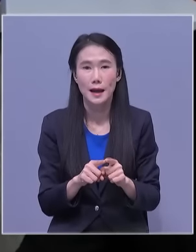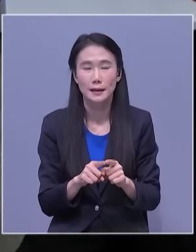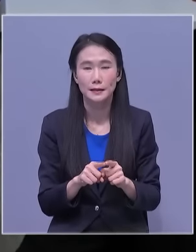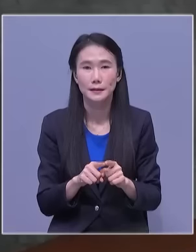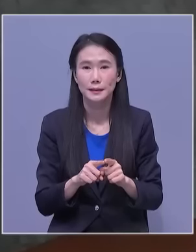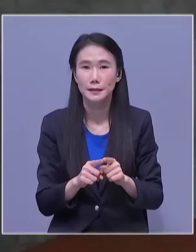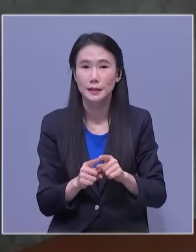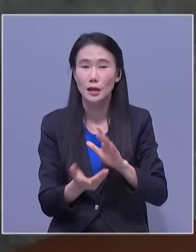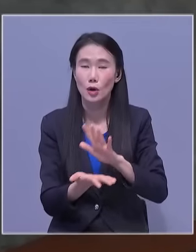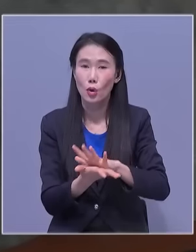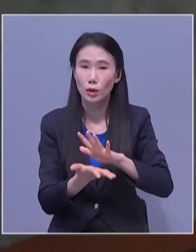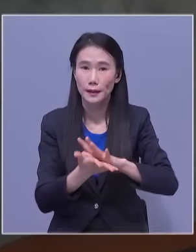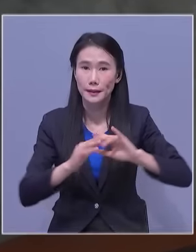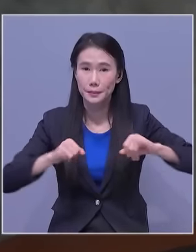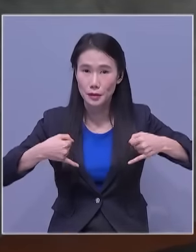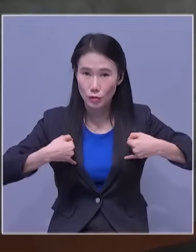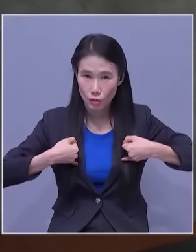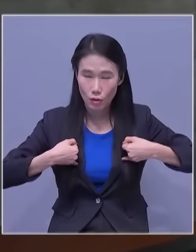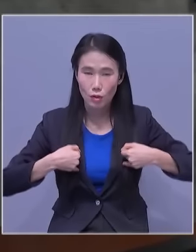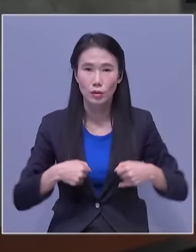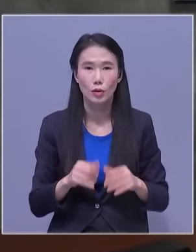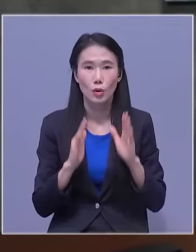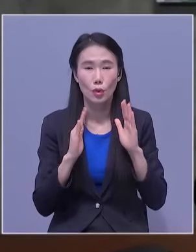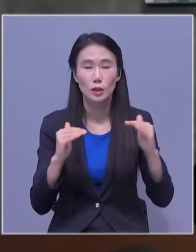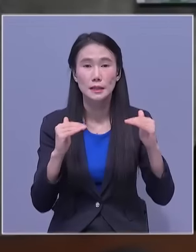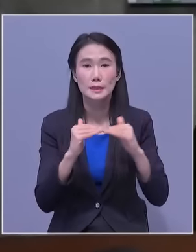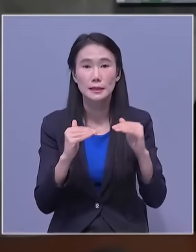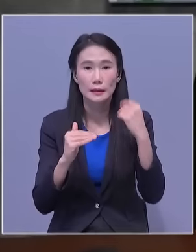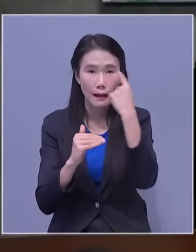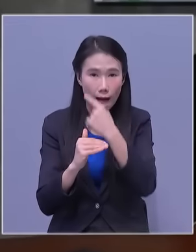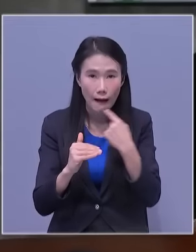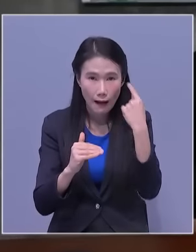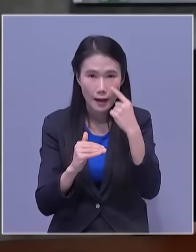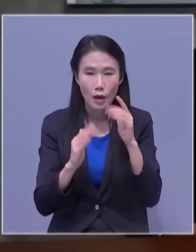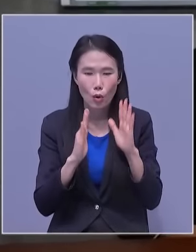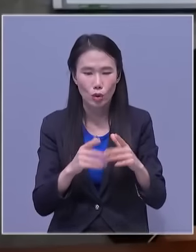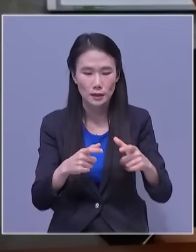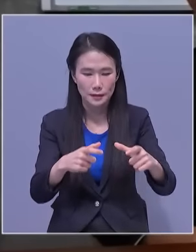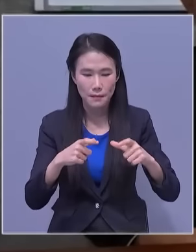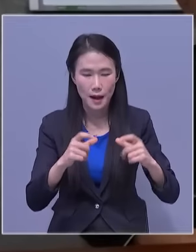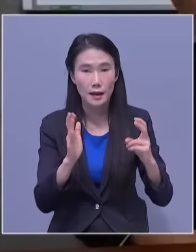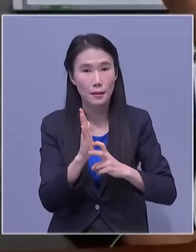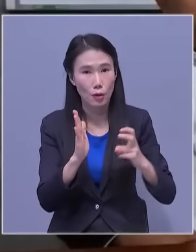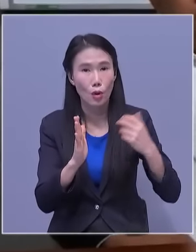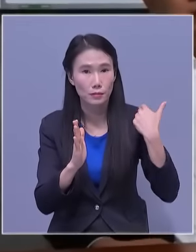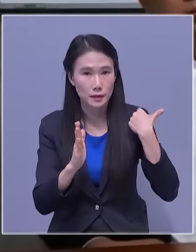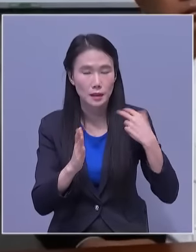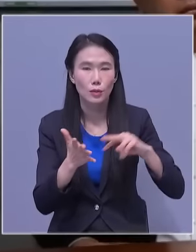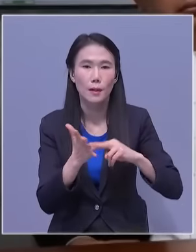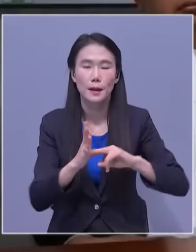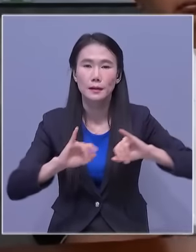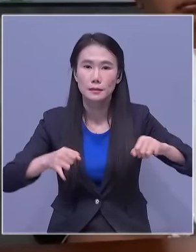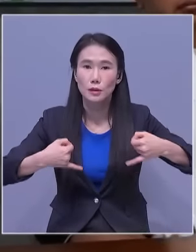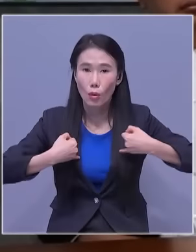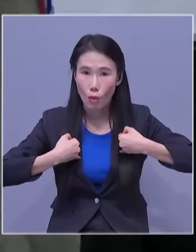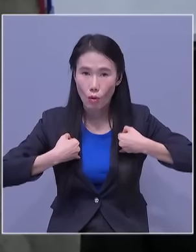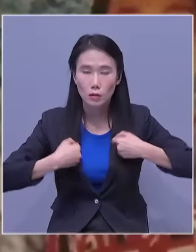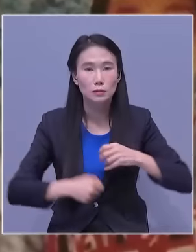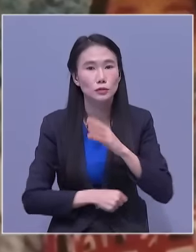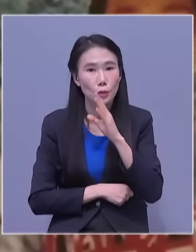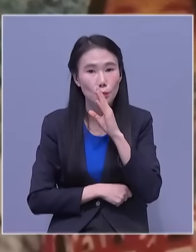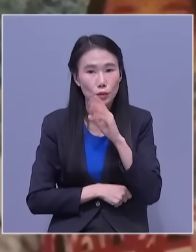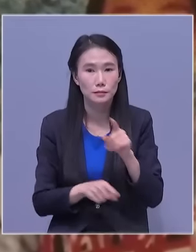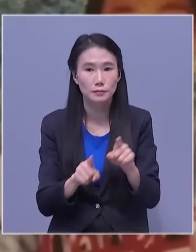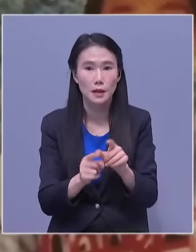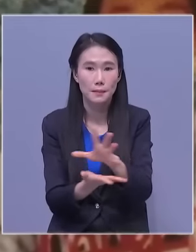เป็นของโรงเรียนคนที่มีสิทธิ์ในทรัพย์สินส่วนนั้นคือผู้ได้รับใบอนุญาตนั่นหมายถึงเจ้าของโรงเรียนถ้า